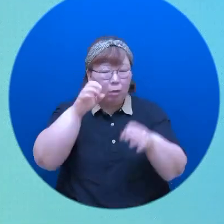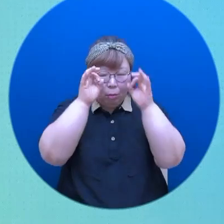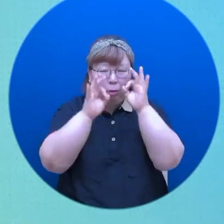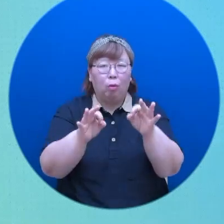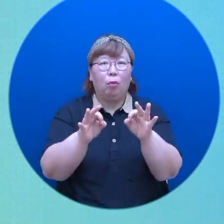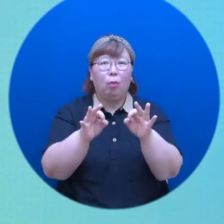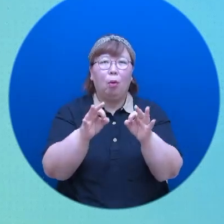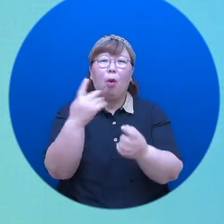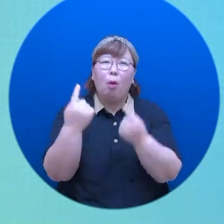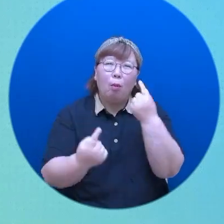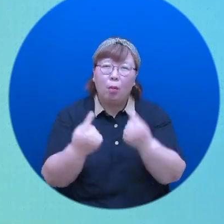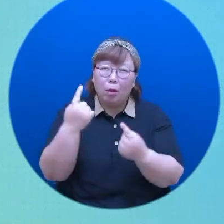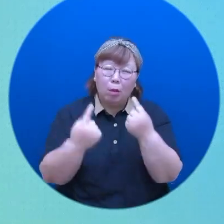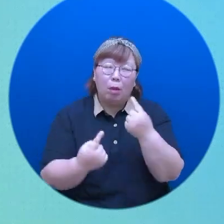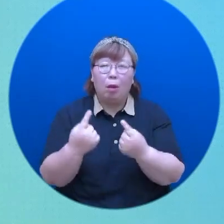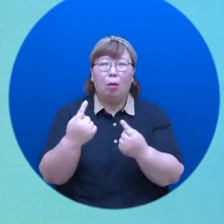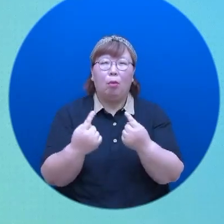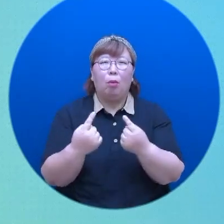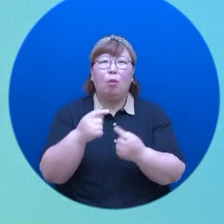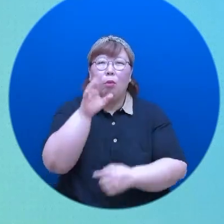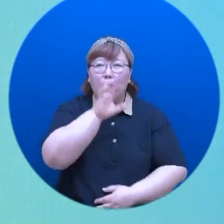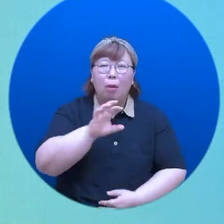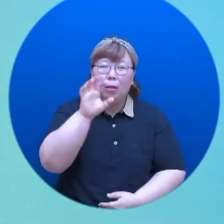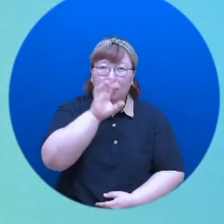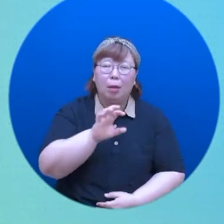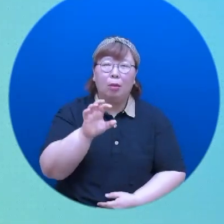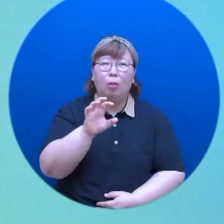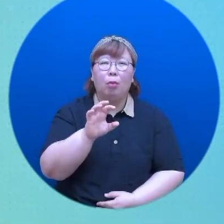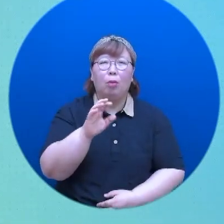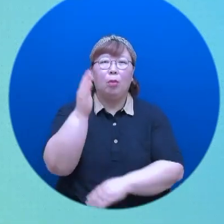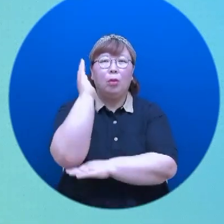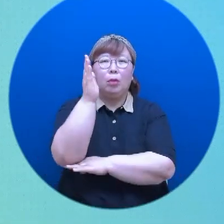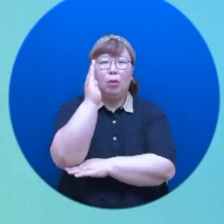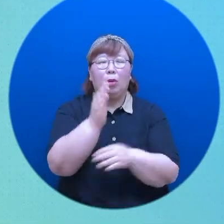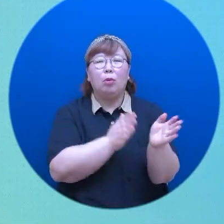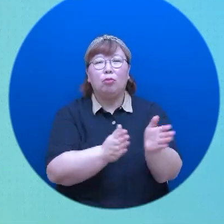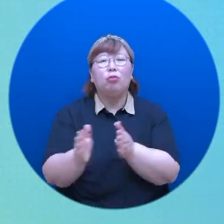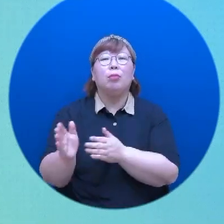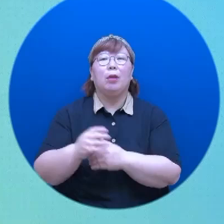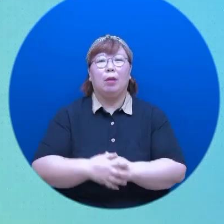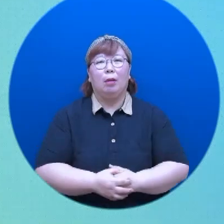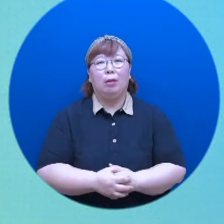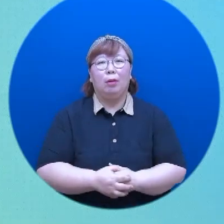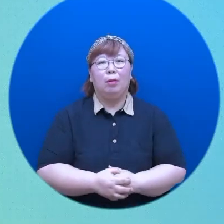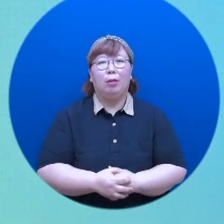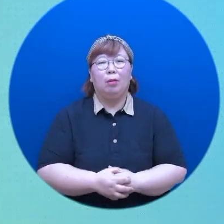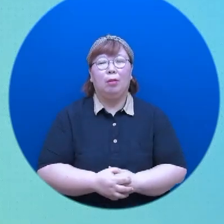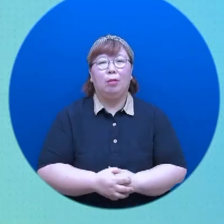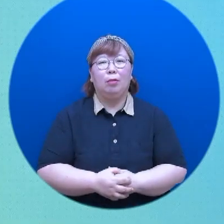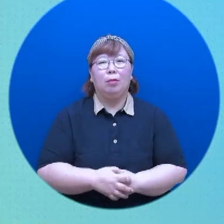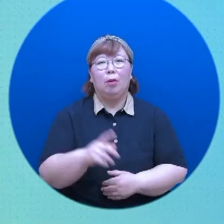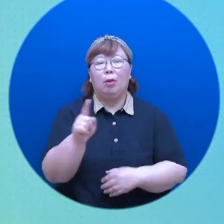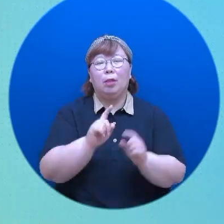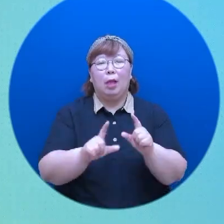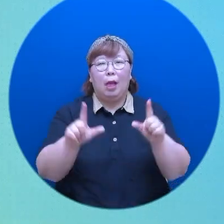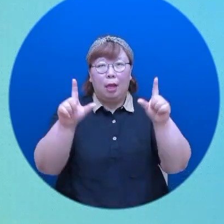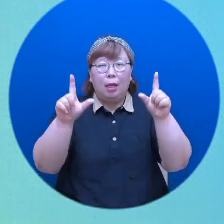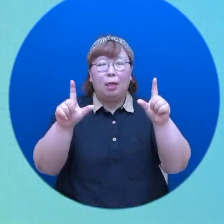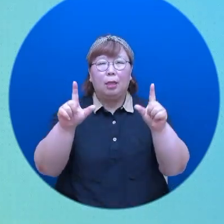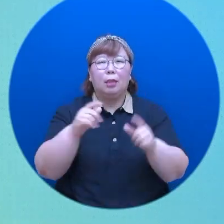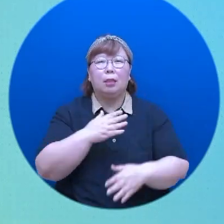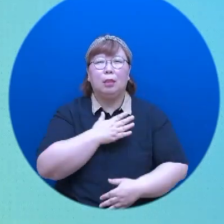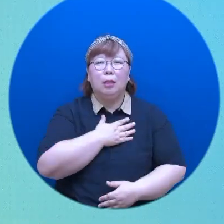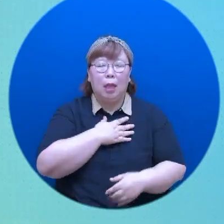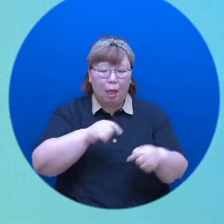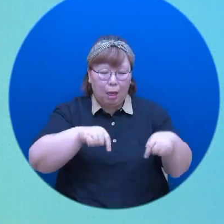들어보면서 비교하면서 연습하며 설교를 준비합니다. 근데 어느 날, 그날도 제가